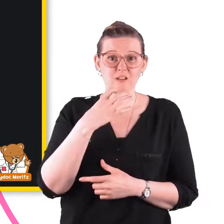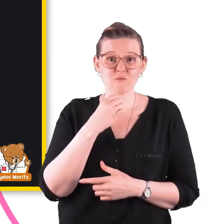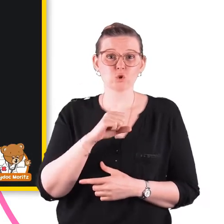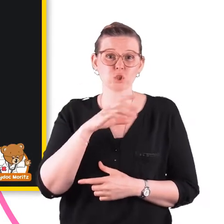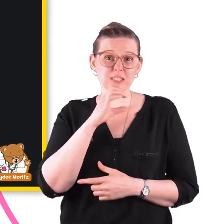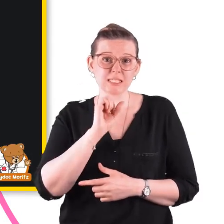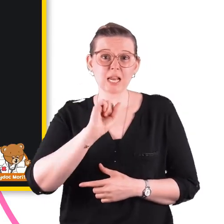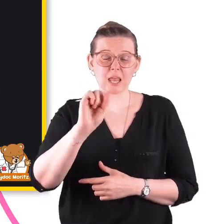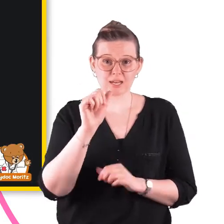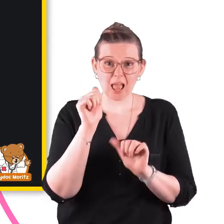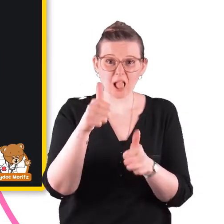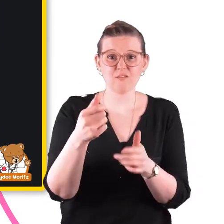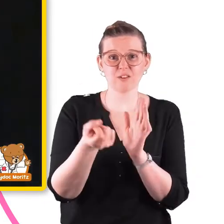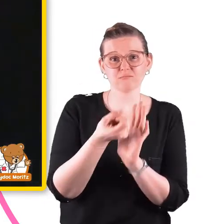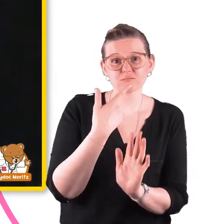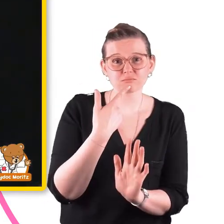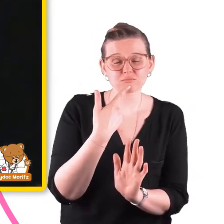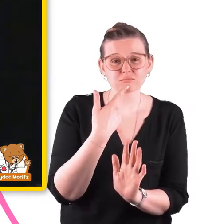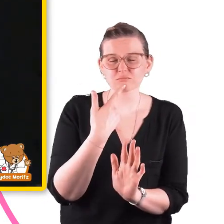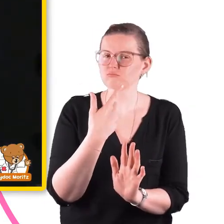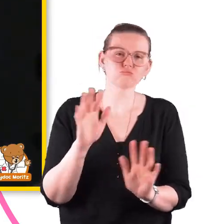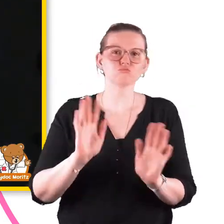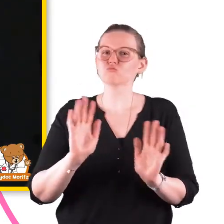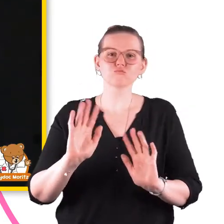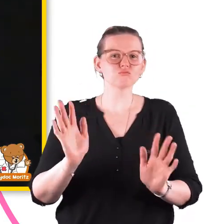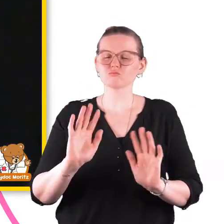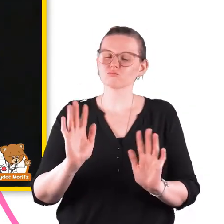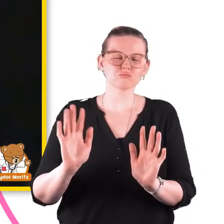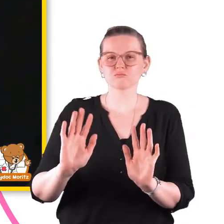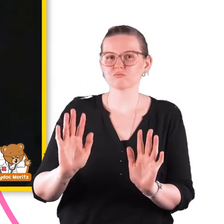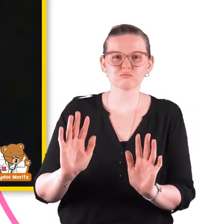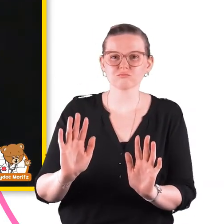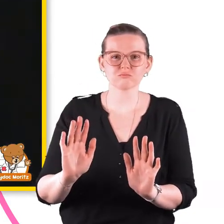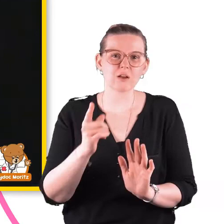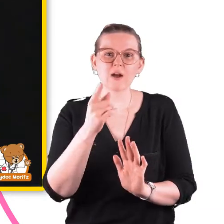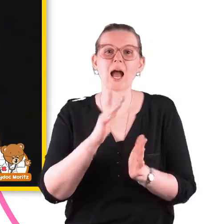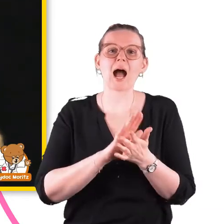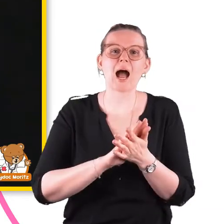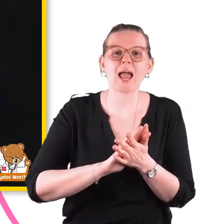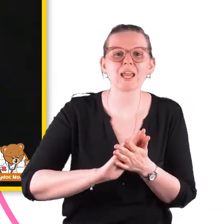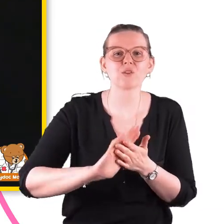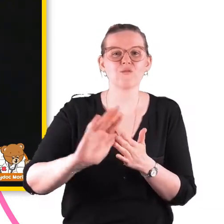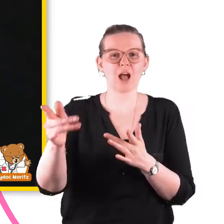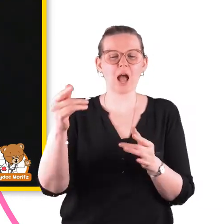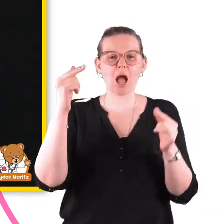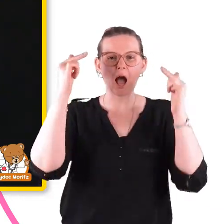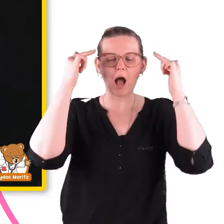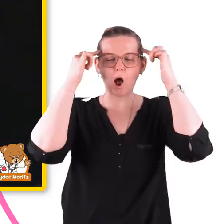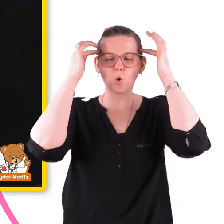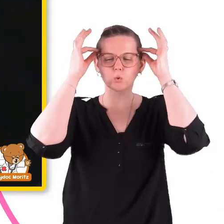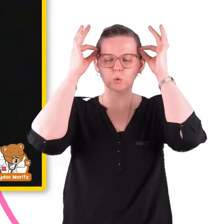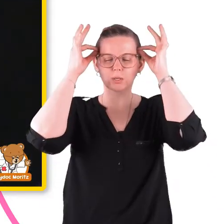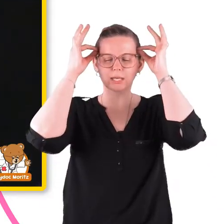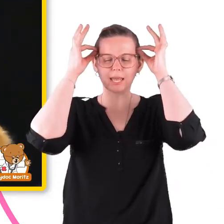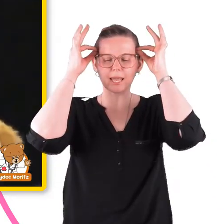auch empfehlen, was einzunehmen? Nicht unbedingt, nein. Man kann nämlich auch ein